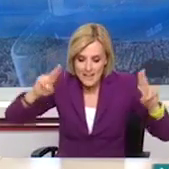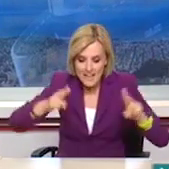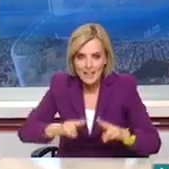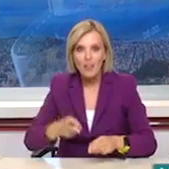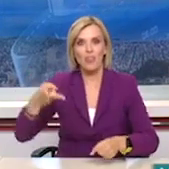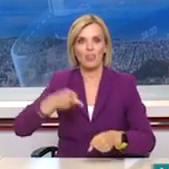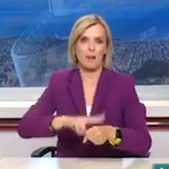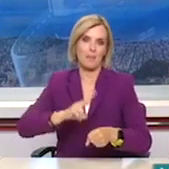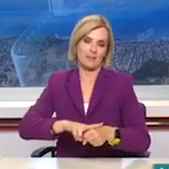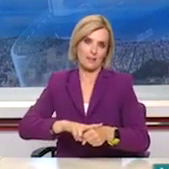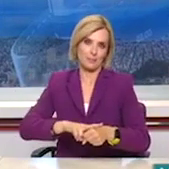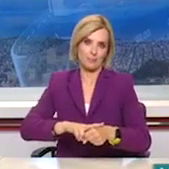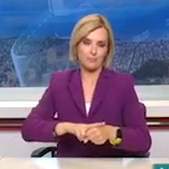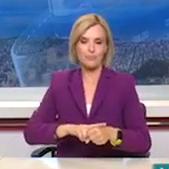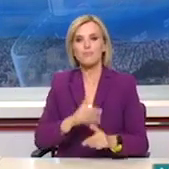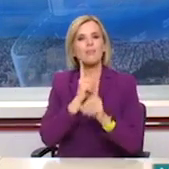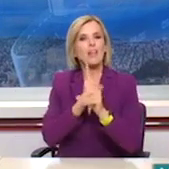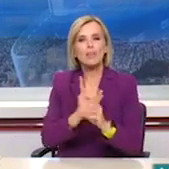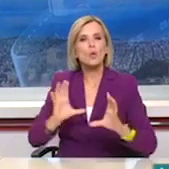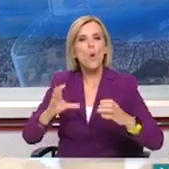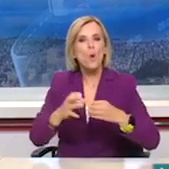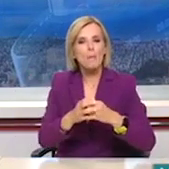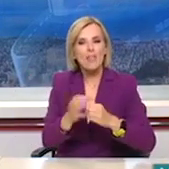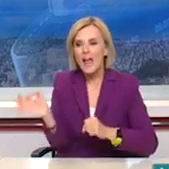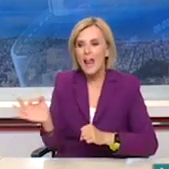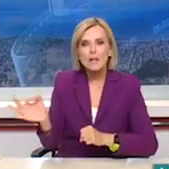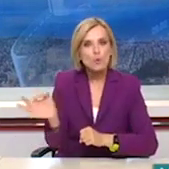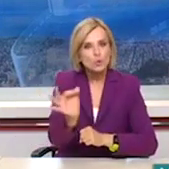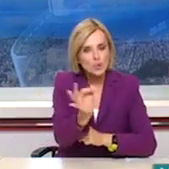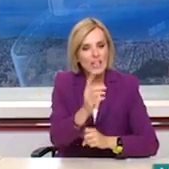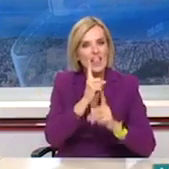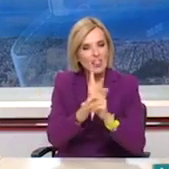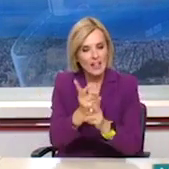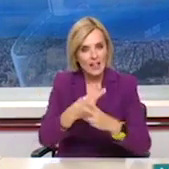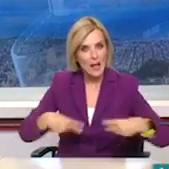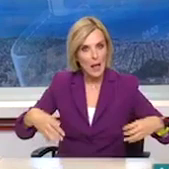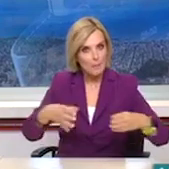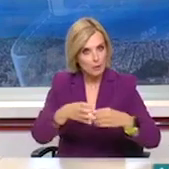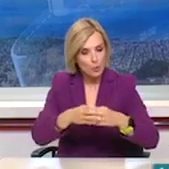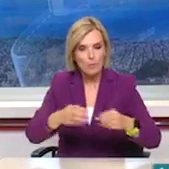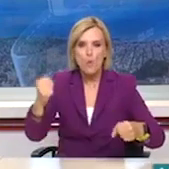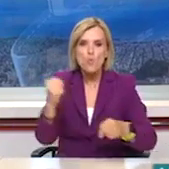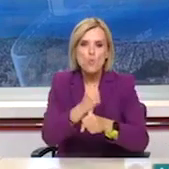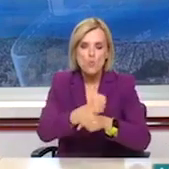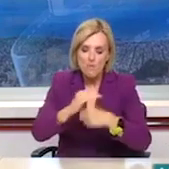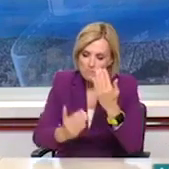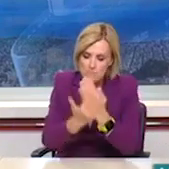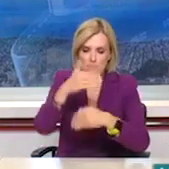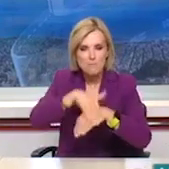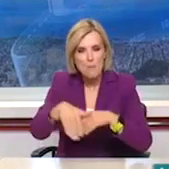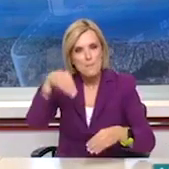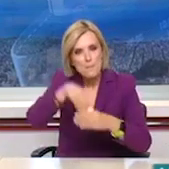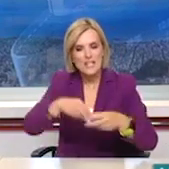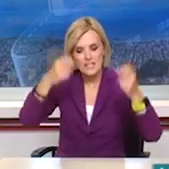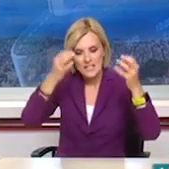πατρίδα μας. Η ομάδα των επιδημιολόγων μας και στην Επιτροπή Εμπειρογνωμόνων, η οποία εργάζεται στην ιατρική σχολή του ΕΚΠΑ